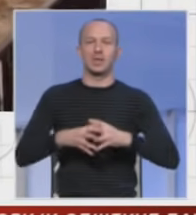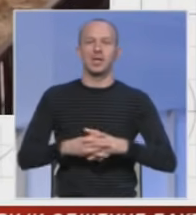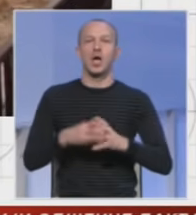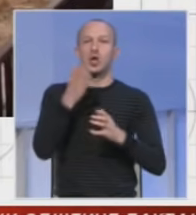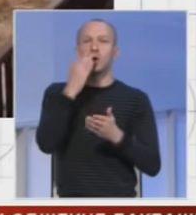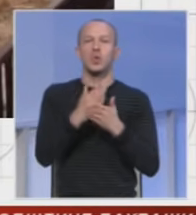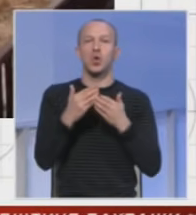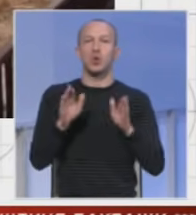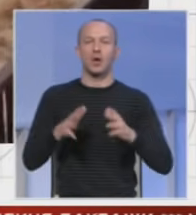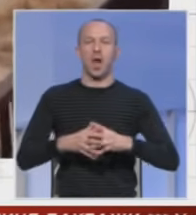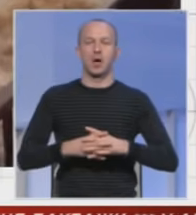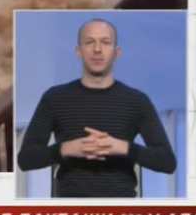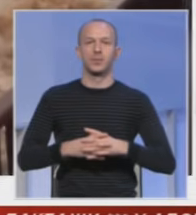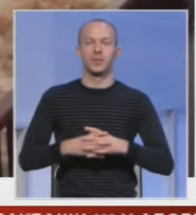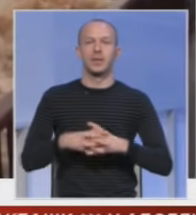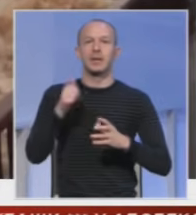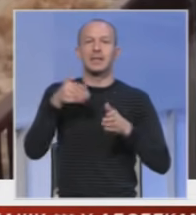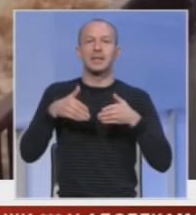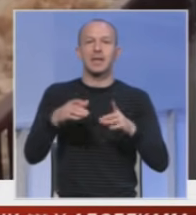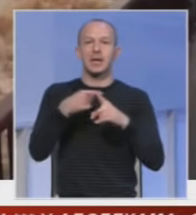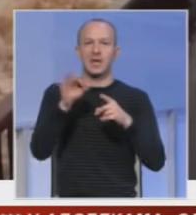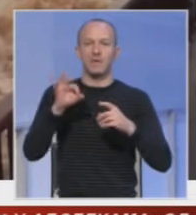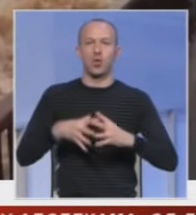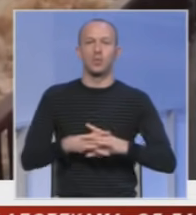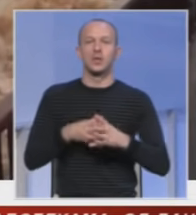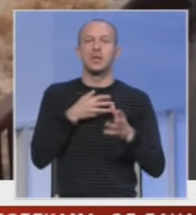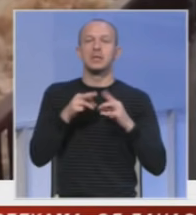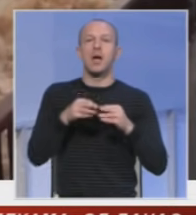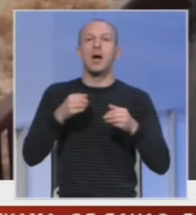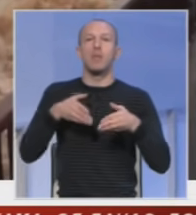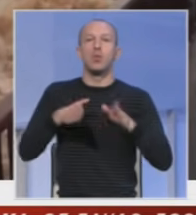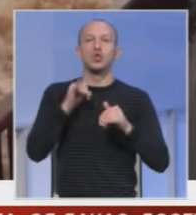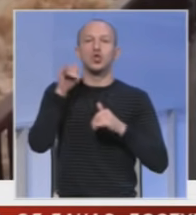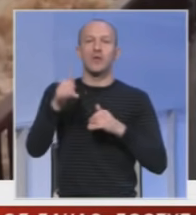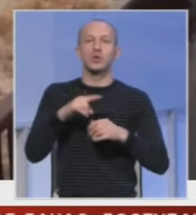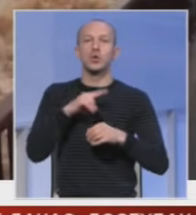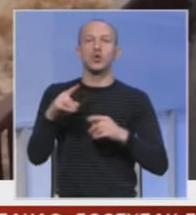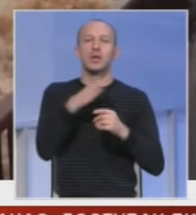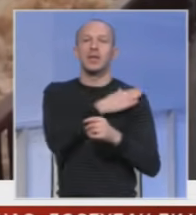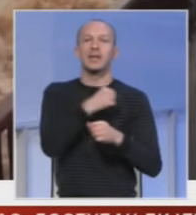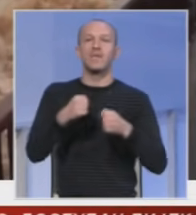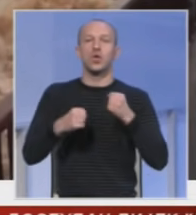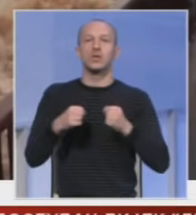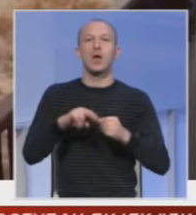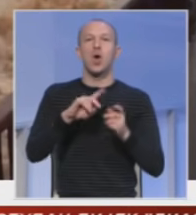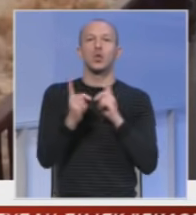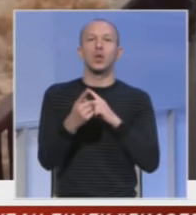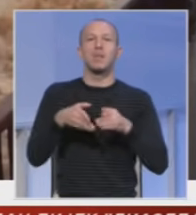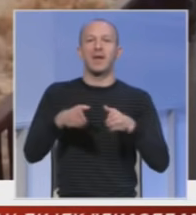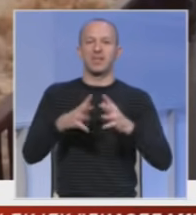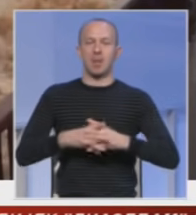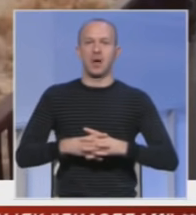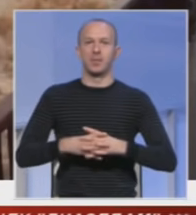će biti otvorena jedna traka u Kijevu za putnička vozila, dok će teretna vozila se okrenuti drugim